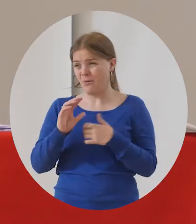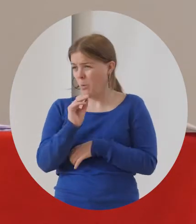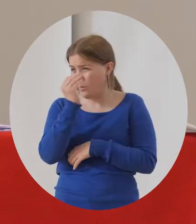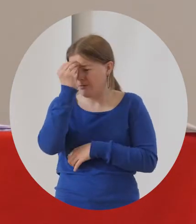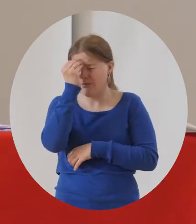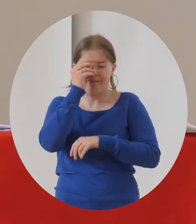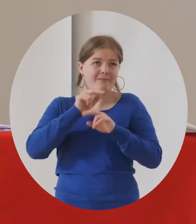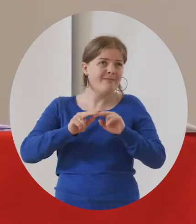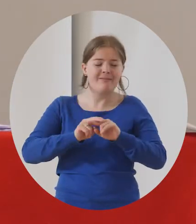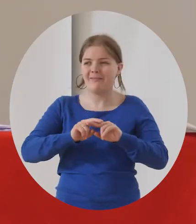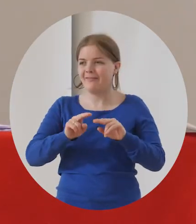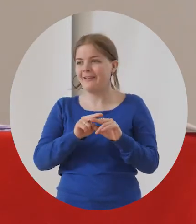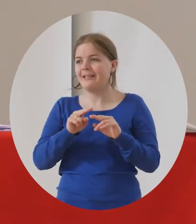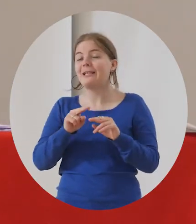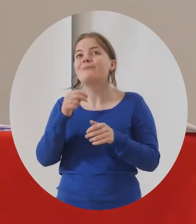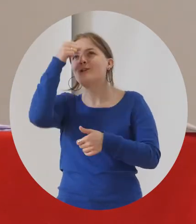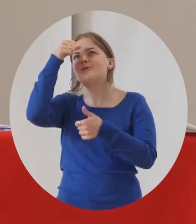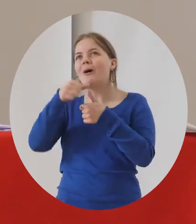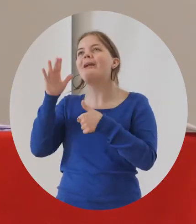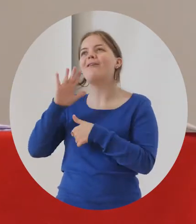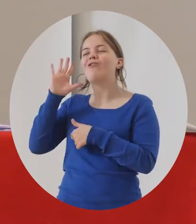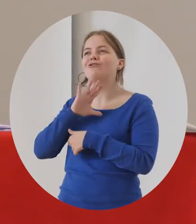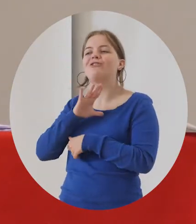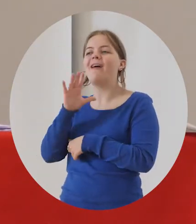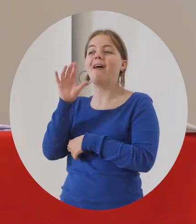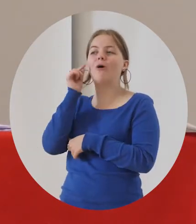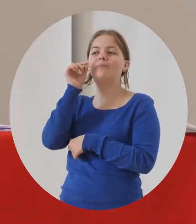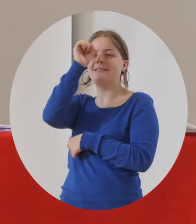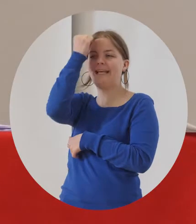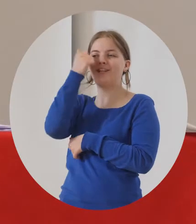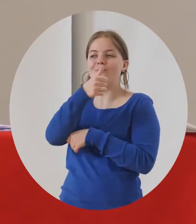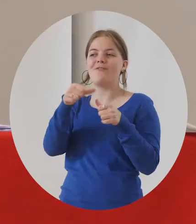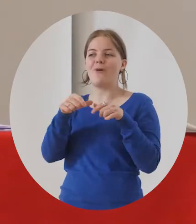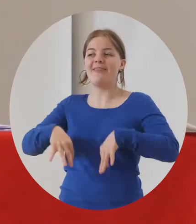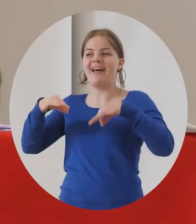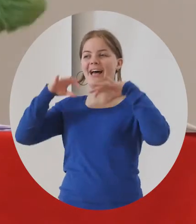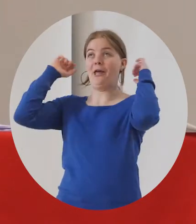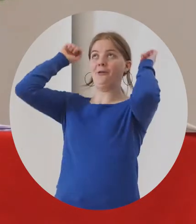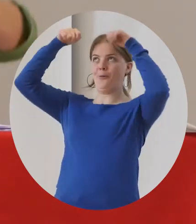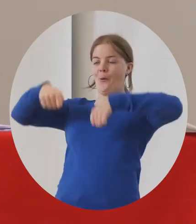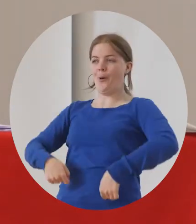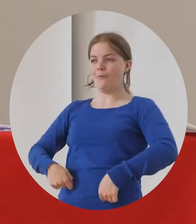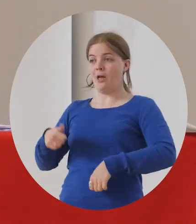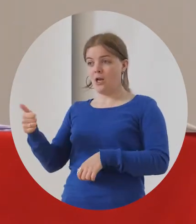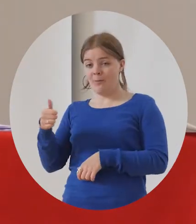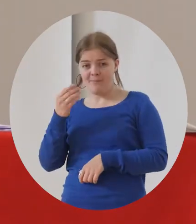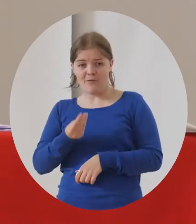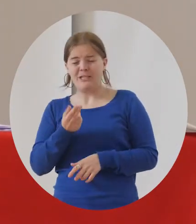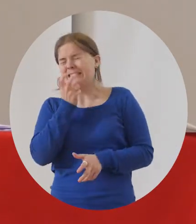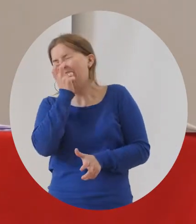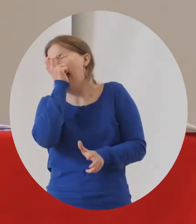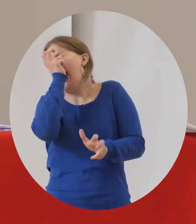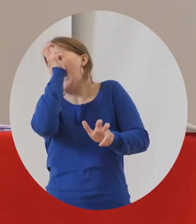son existence et de son corps que quand, je me souviens, j'avais un stagiaire à l'époque qui s'était mis sous un drap, il s'est mis